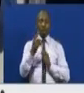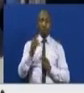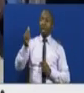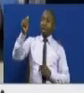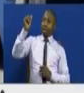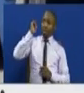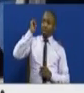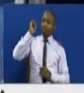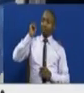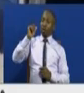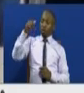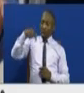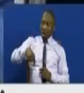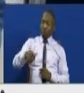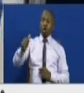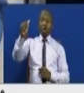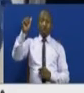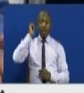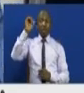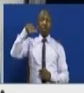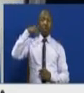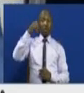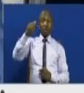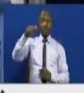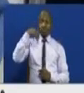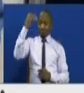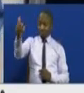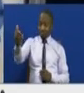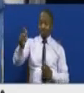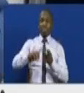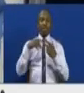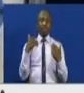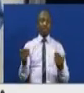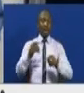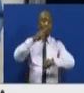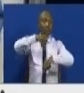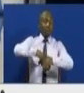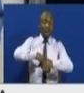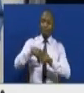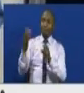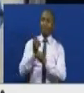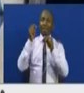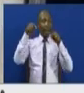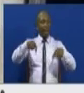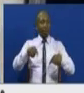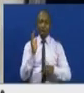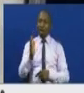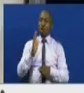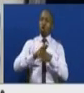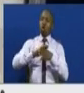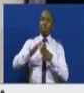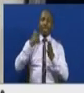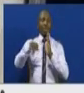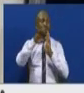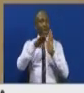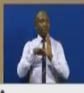jana, kuna leo na kuna kesho, ambao kesho wewe hujui. Kwa hiyo haya masaa na muda ule upata hii siku ya leo ndio unatakiwa uitumie katika utaratibu